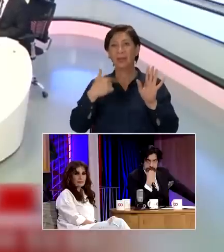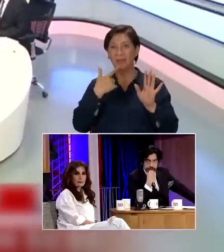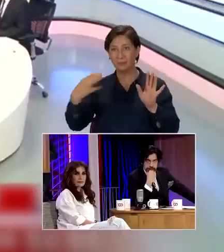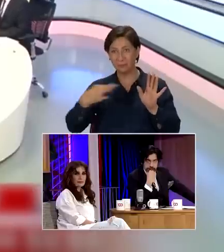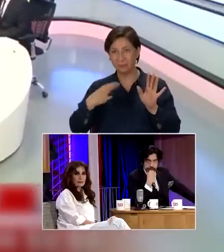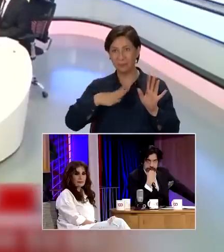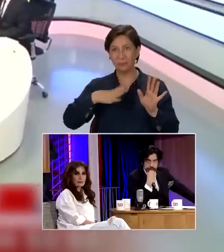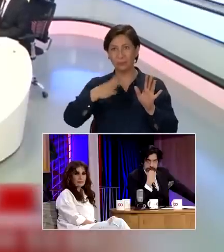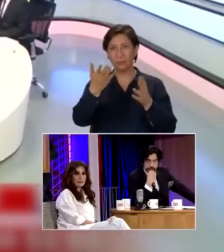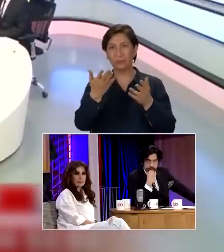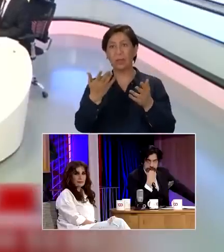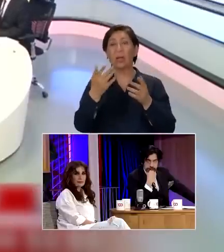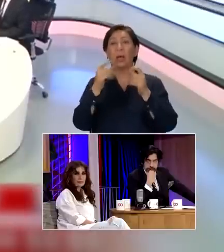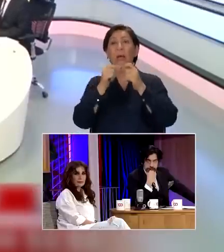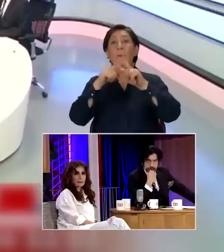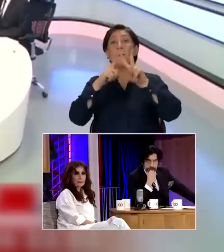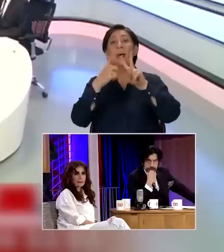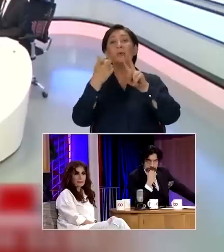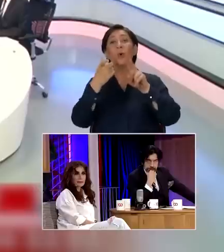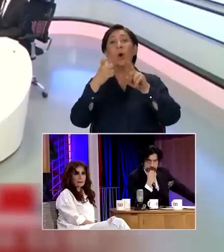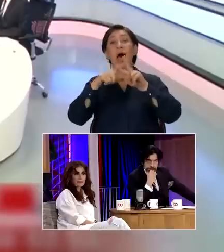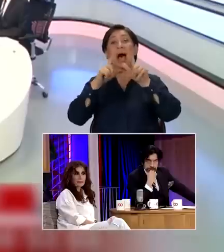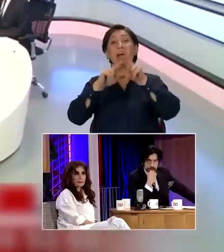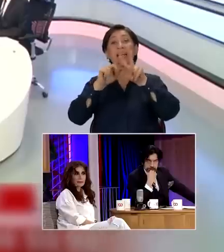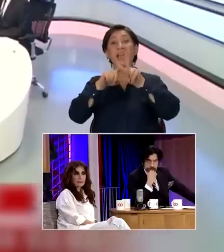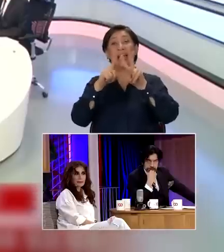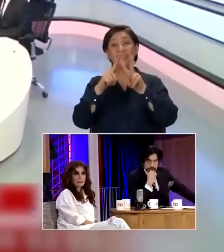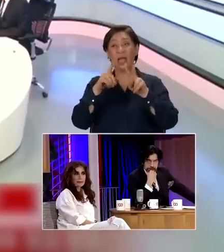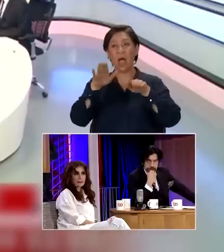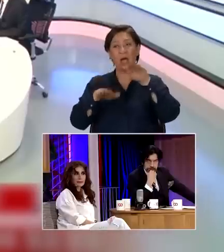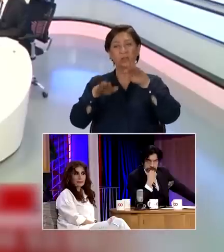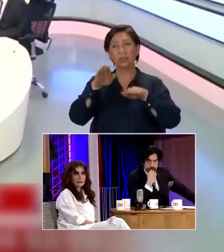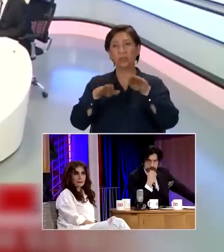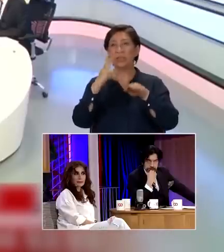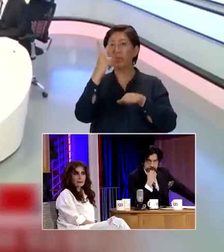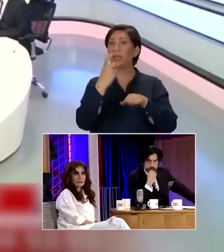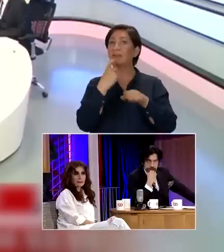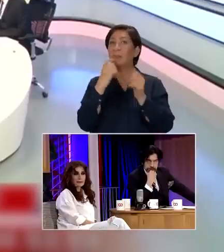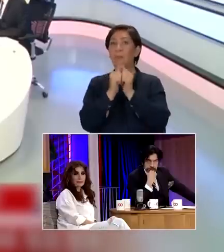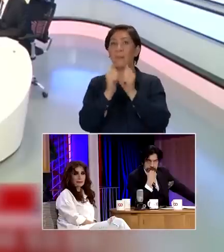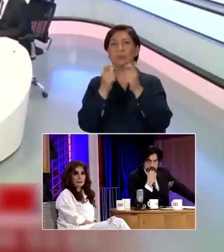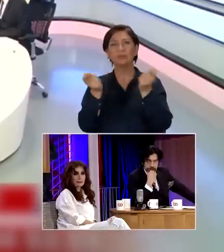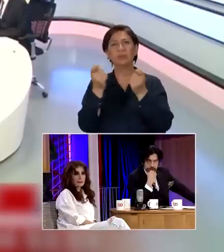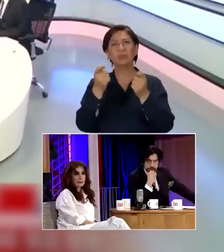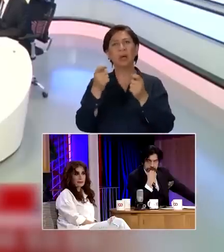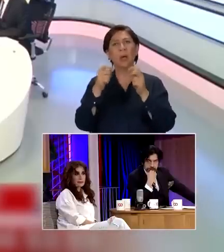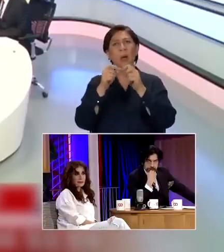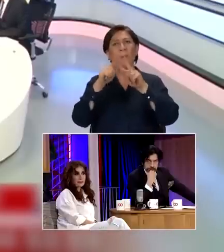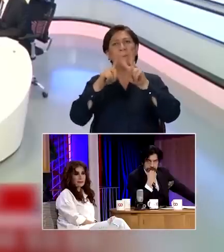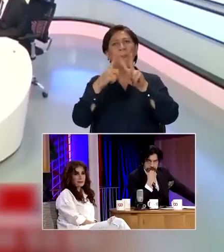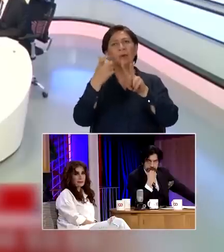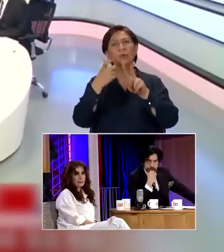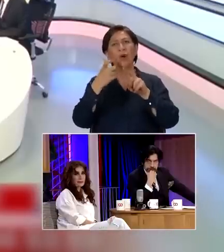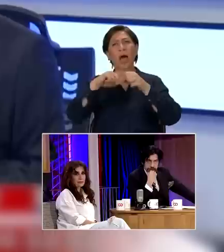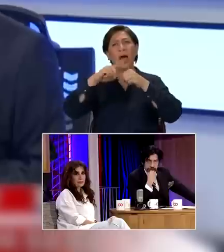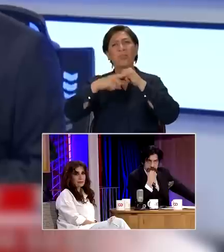Banu Alkan'la aşağı yukarı 2 yıl falan çalıştın. Kaç? Banu Alkan'a ben haftada... En çok reytingi aldıran insansın evet, sen Banu Alkan'a. Banu Alkan'a